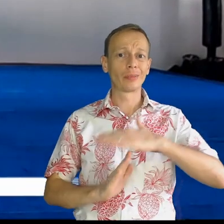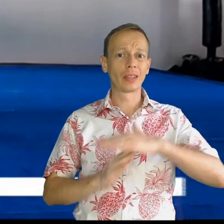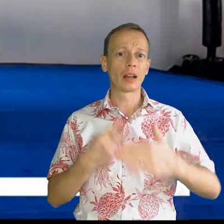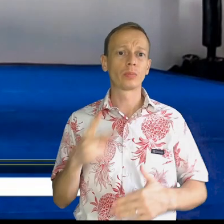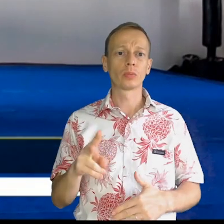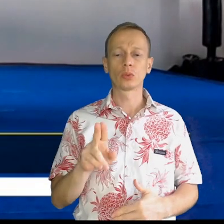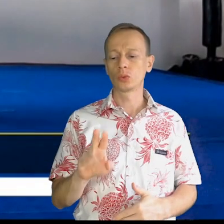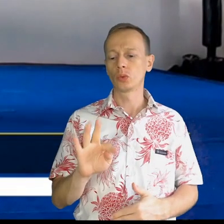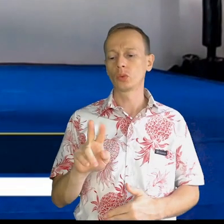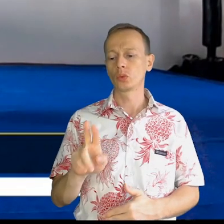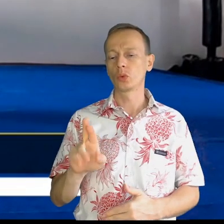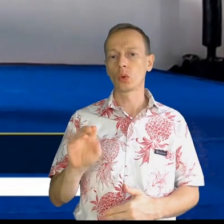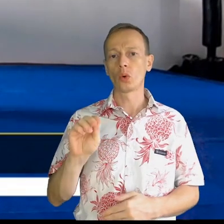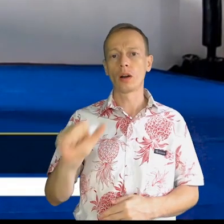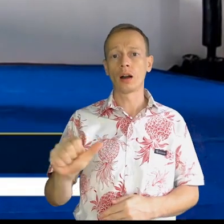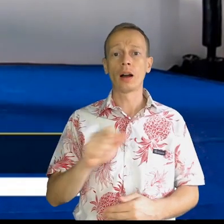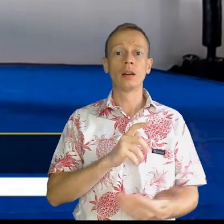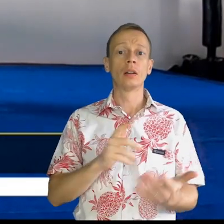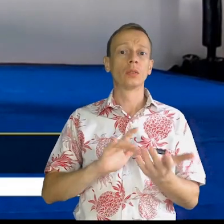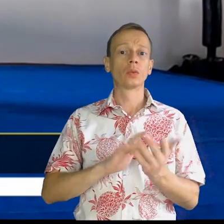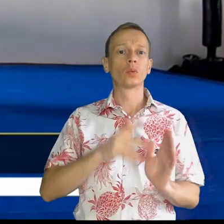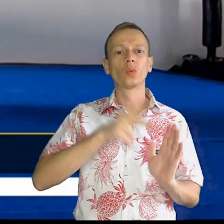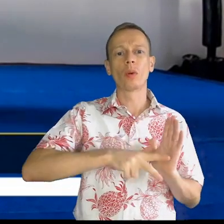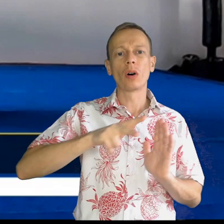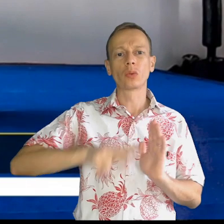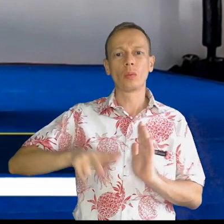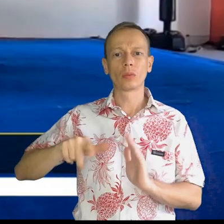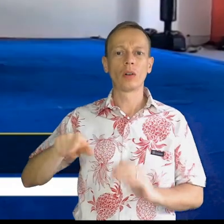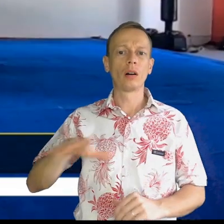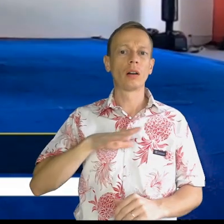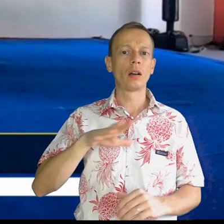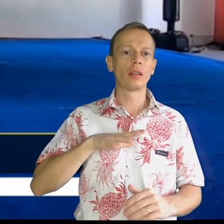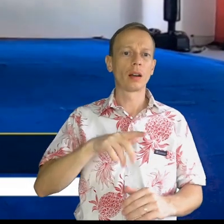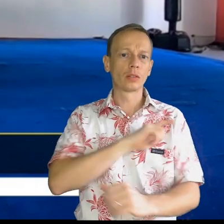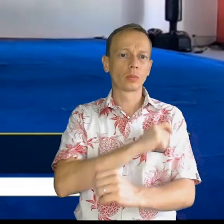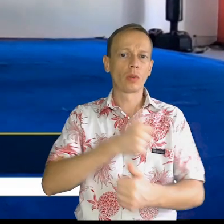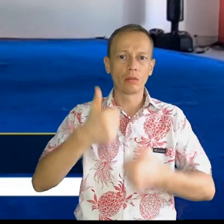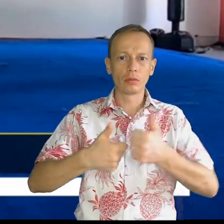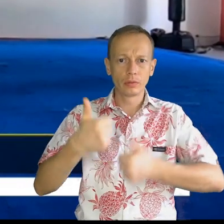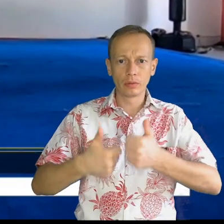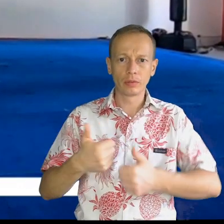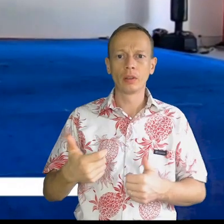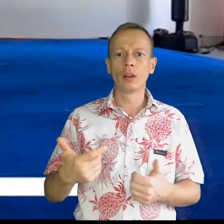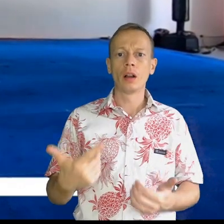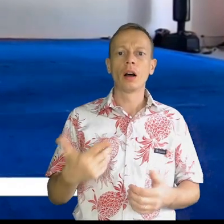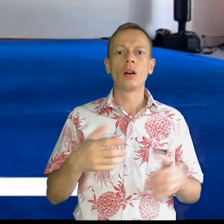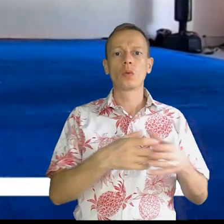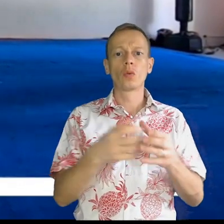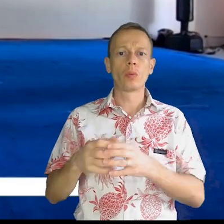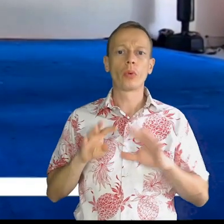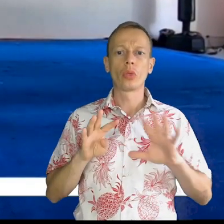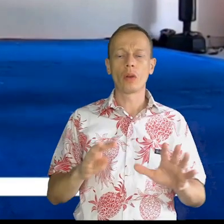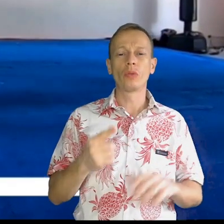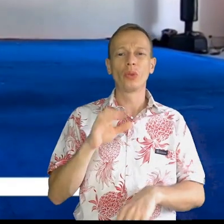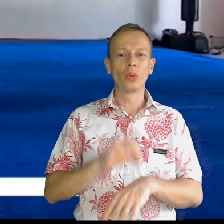élèves des classes de terminale de Uturua passent leurs épreuves sportives tous les trimestres. 9 groupes ont effectué 2 passages de